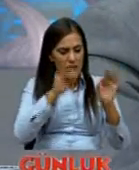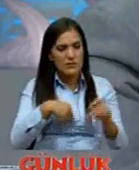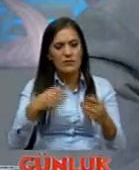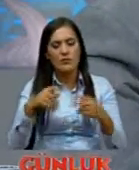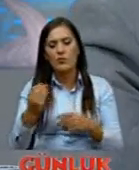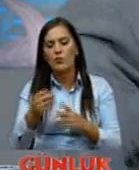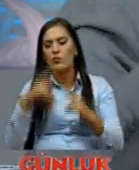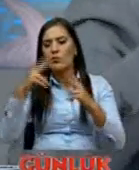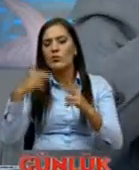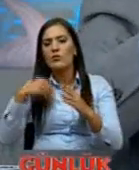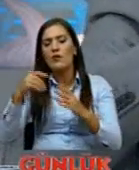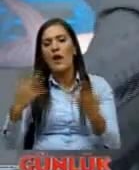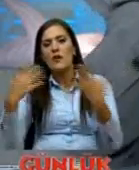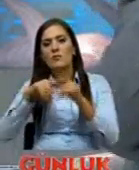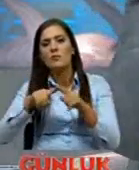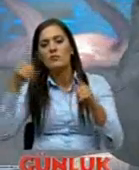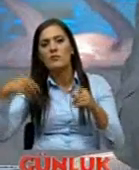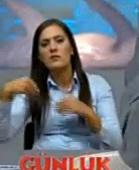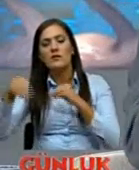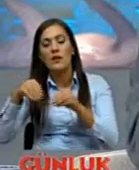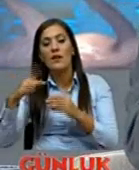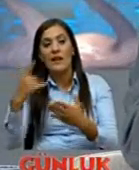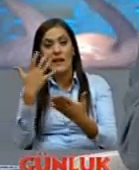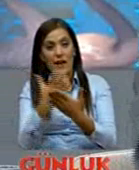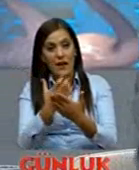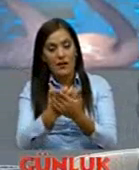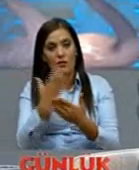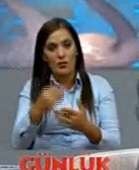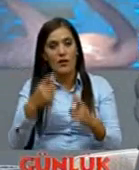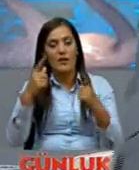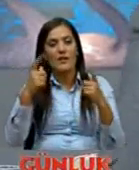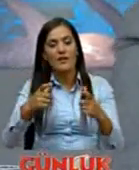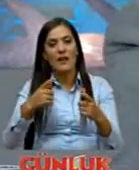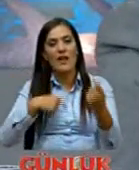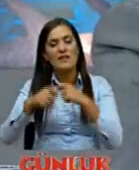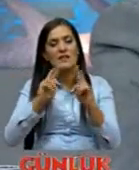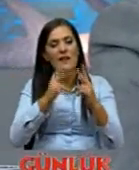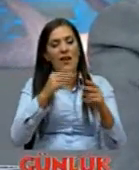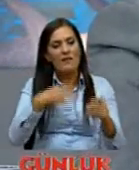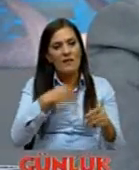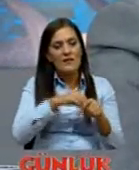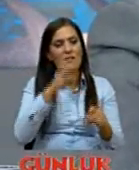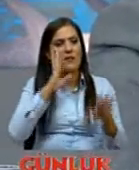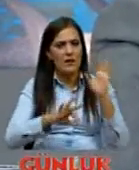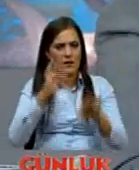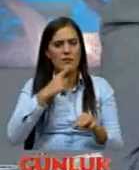satılıyor. Yani kayıt altına almış olan alınmış olan esnafları denetlemek, dediğim gibi